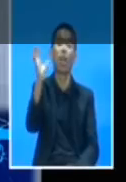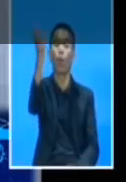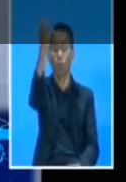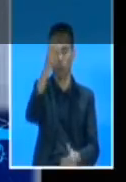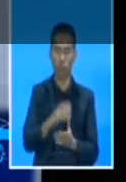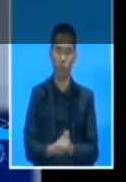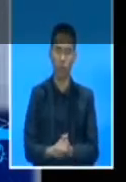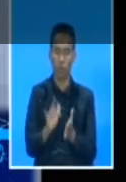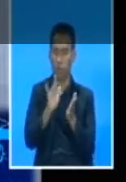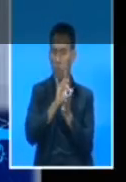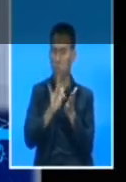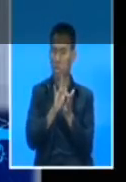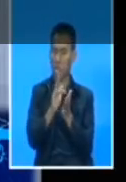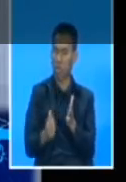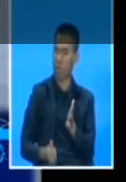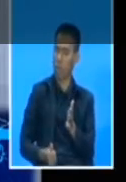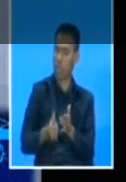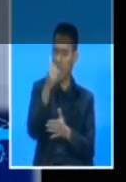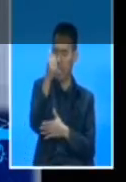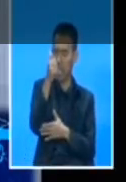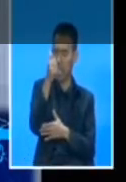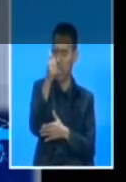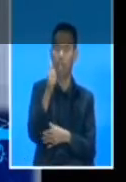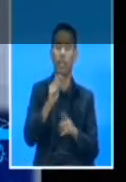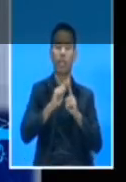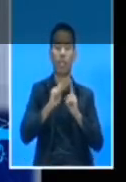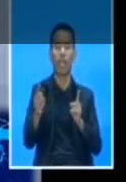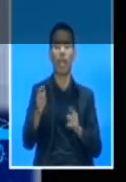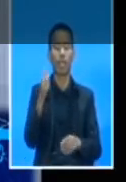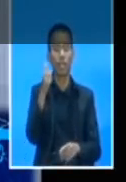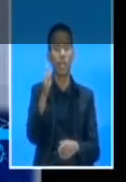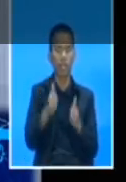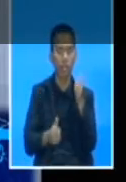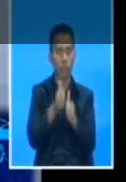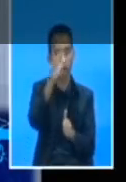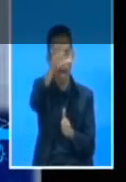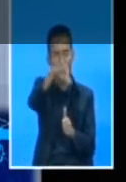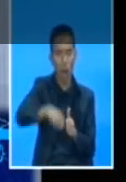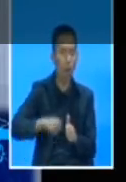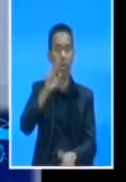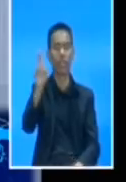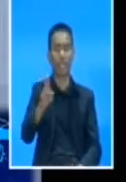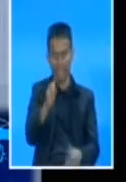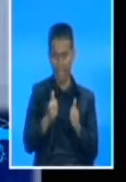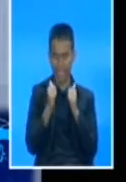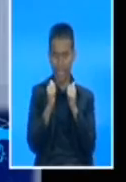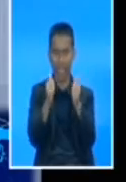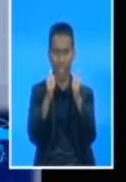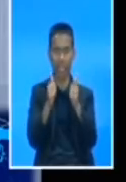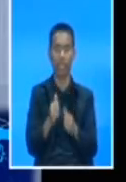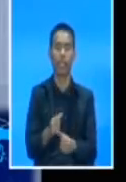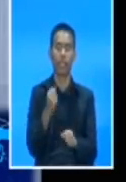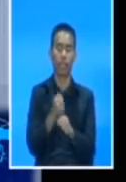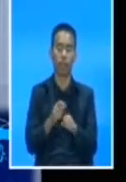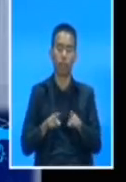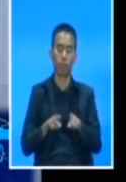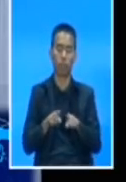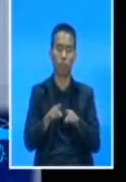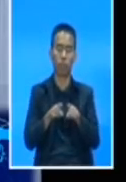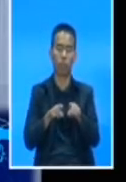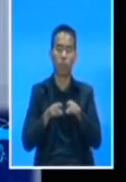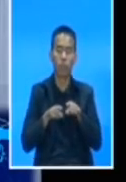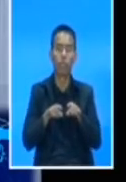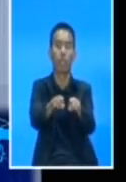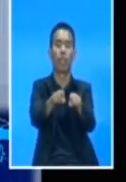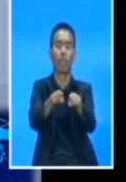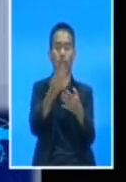าตัวนี้ดีแล้วครับแต่ตอนที่จะดีที่สุดคือตอนที่เอาไปใช้ครับนั่นก็คือการขับเคลื่อนการ